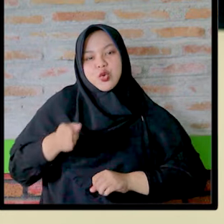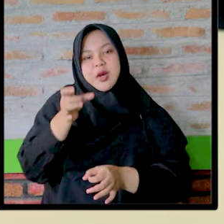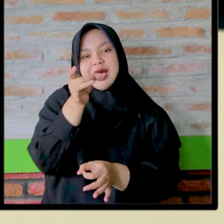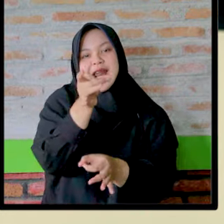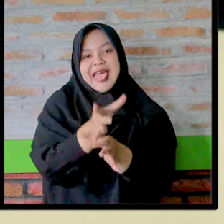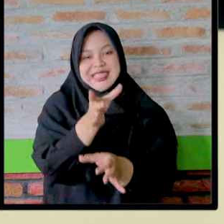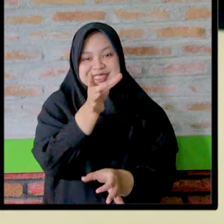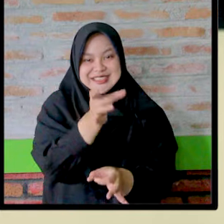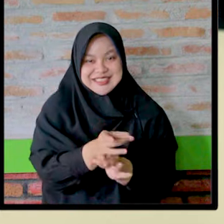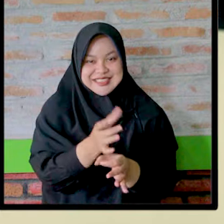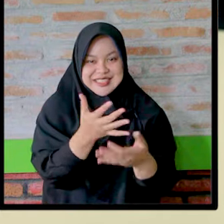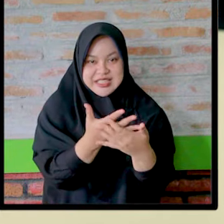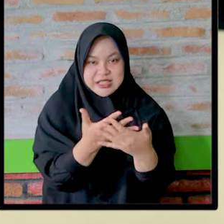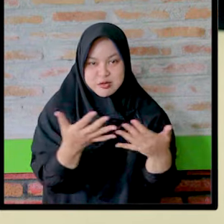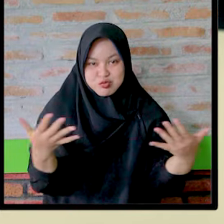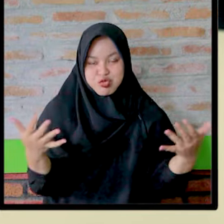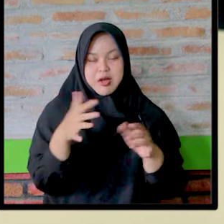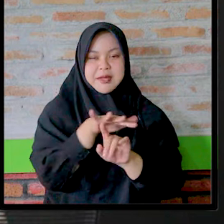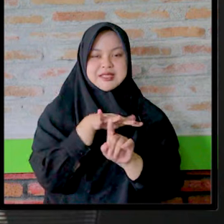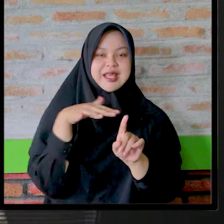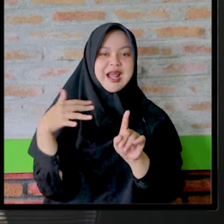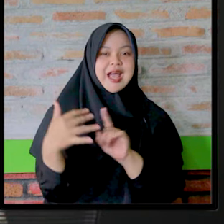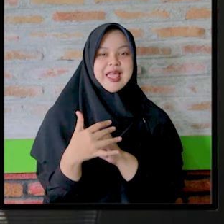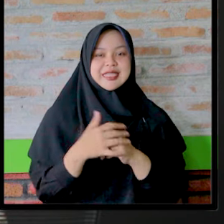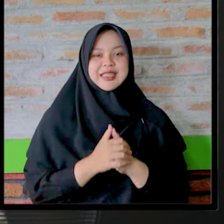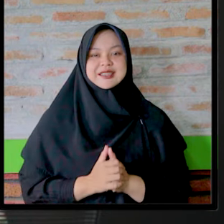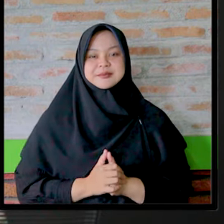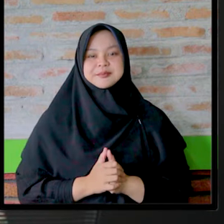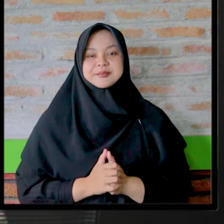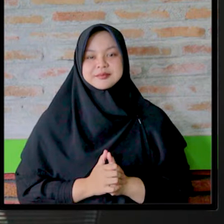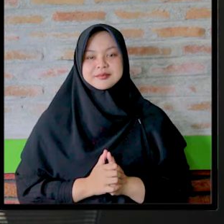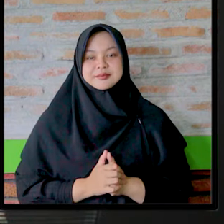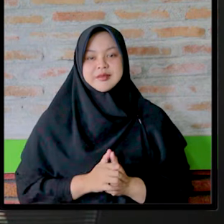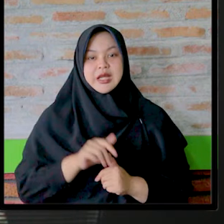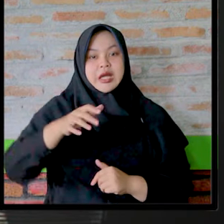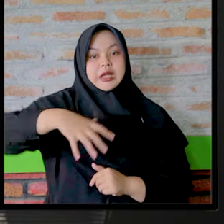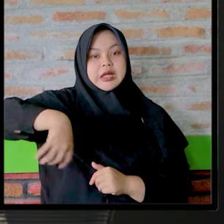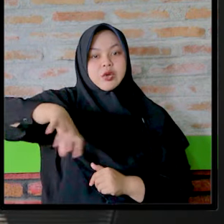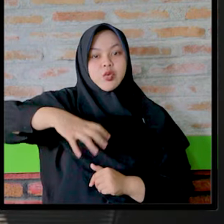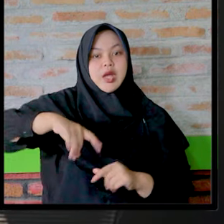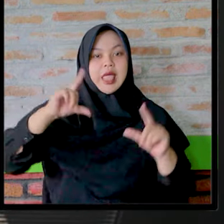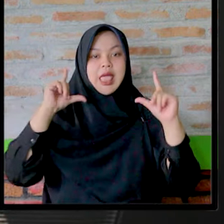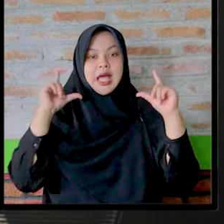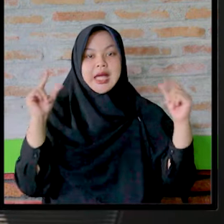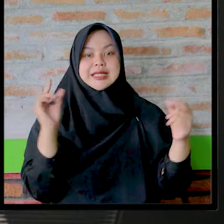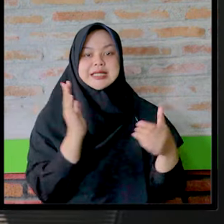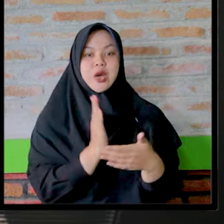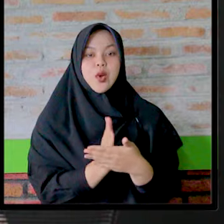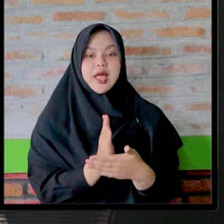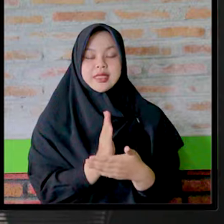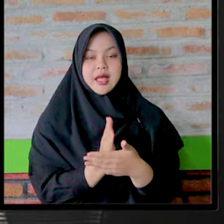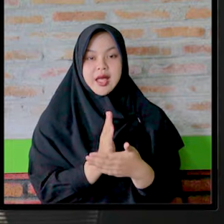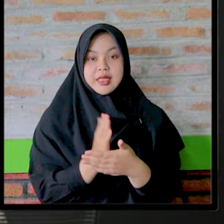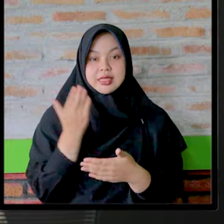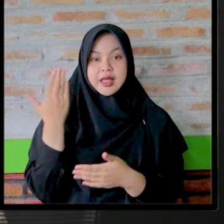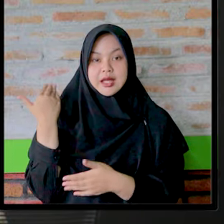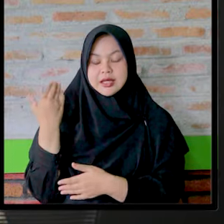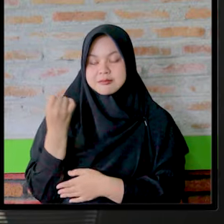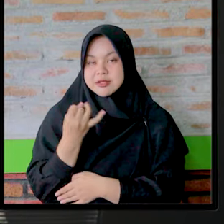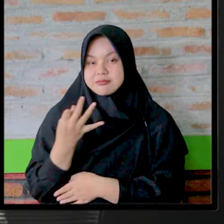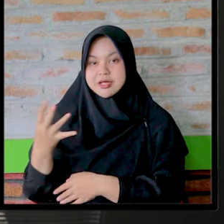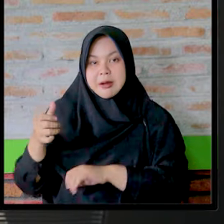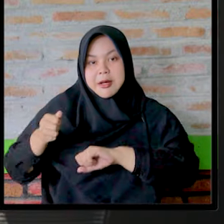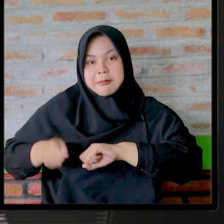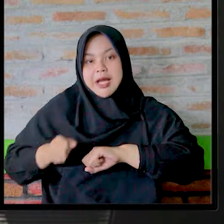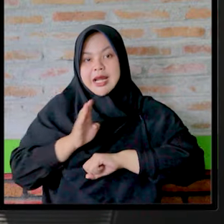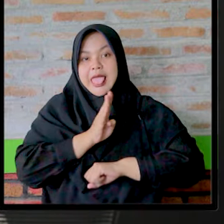kepada masyarakat gitu jadi untuk di wilayah Jawa Tengah ini ee tadi beberapa Pengadilan Agama tadi